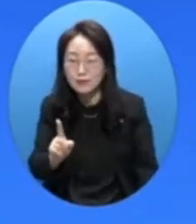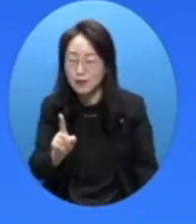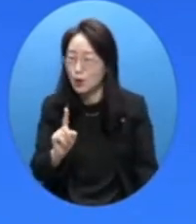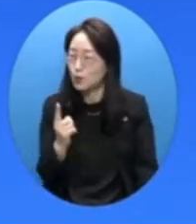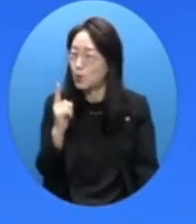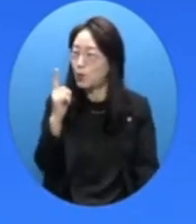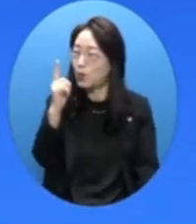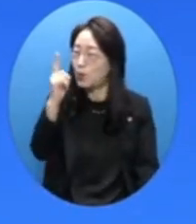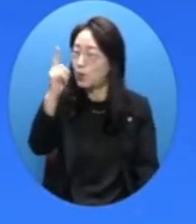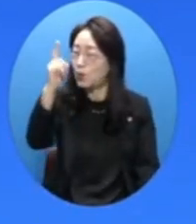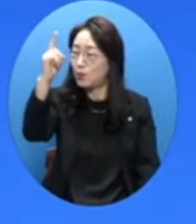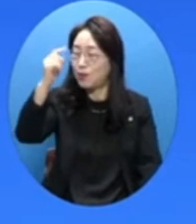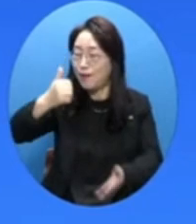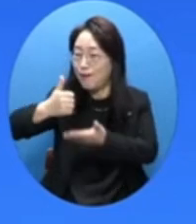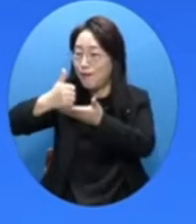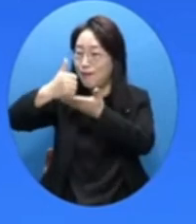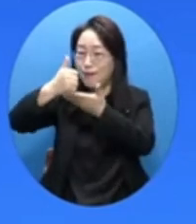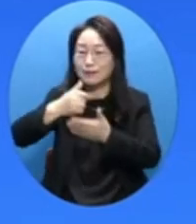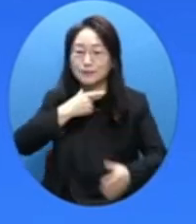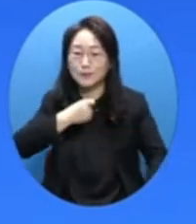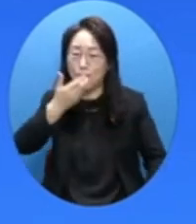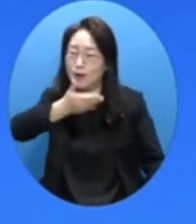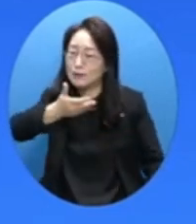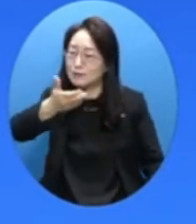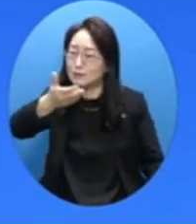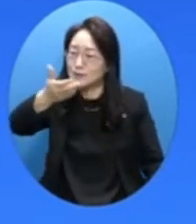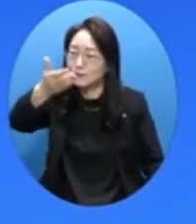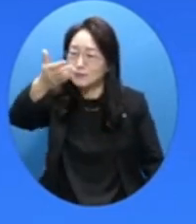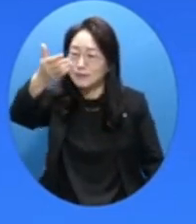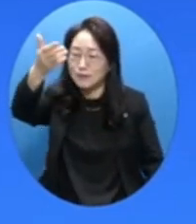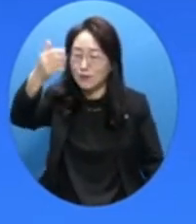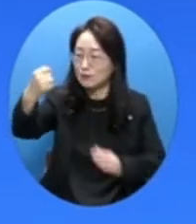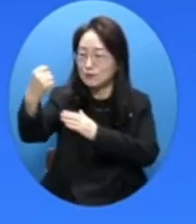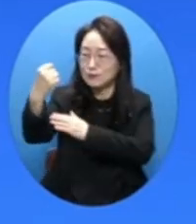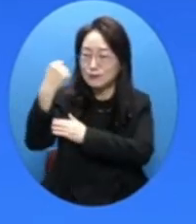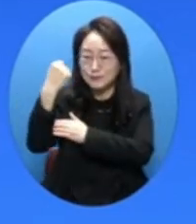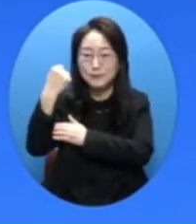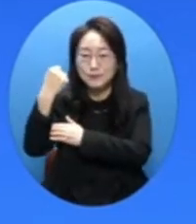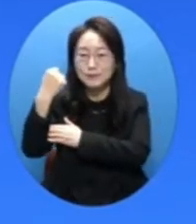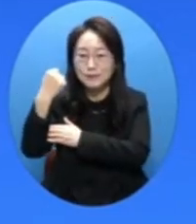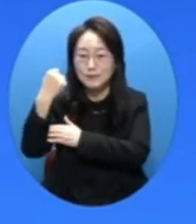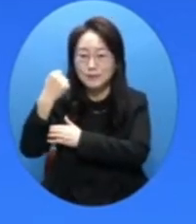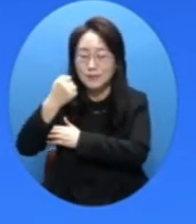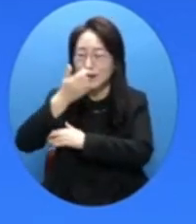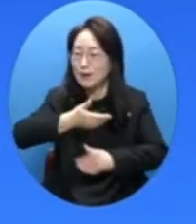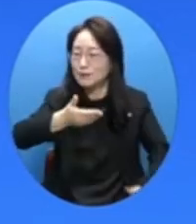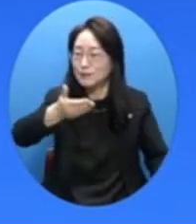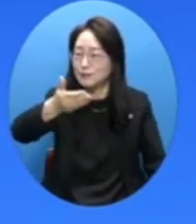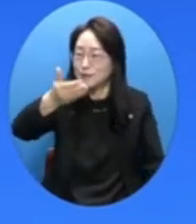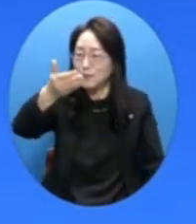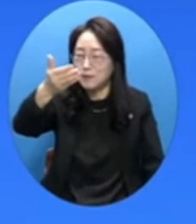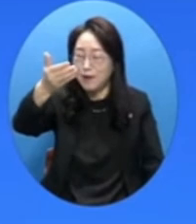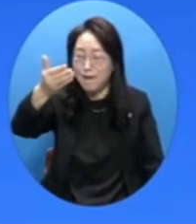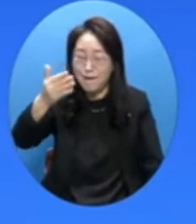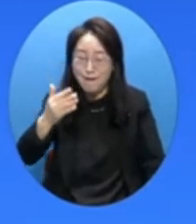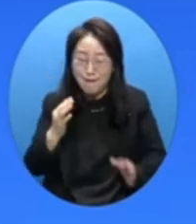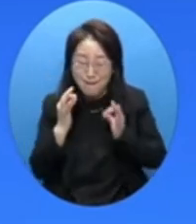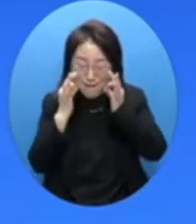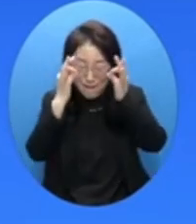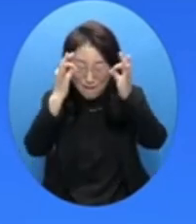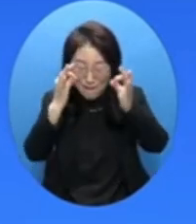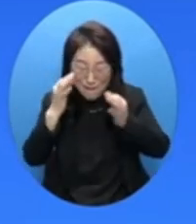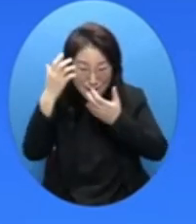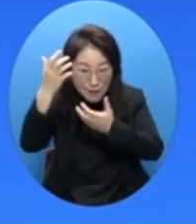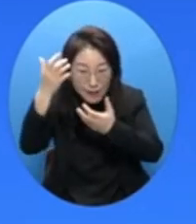높아지기만 원합니다 돈 높은 자리 더 힘 있는 자리 그 자리를 가려고 몸을 훔칩니다